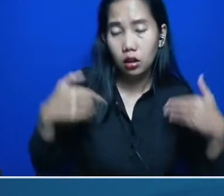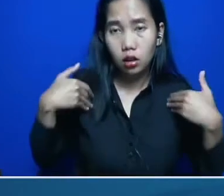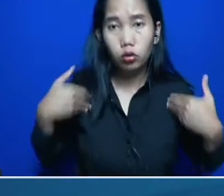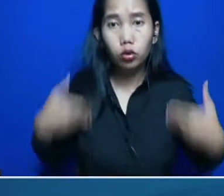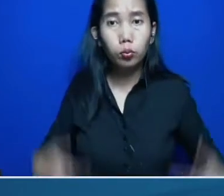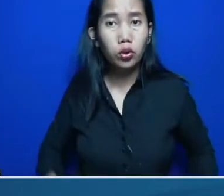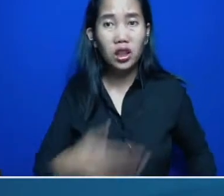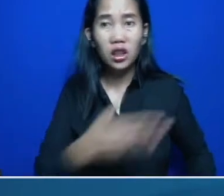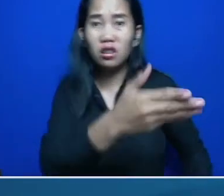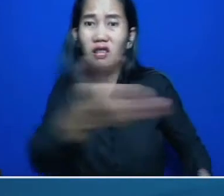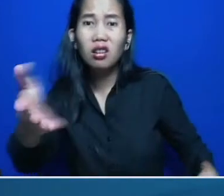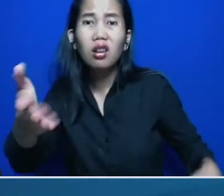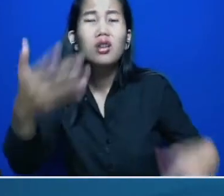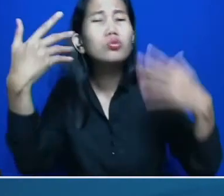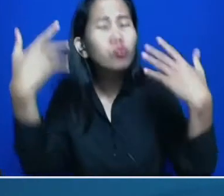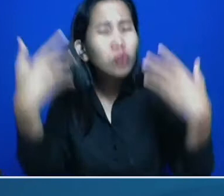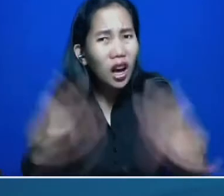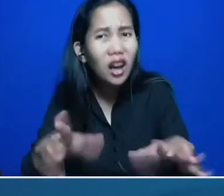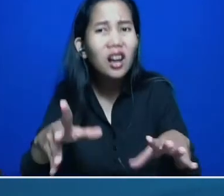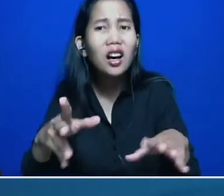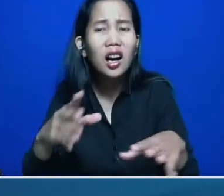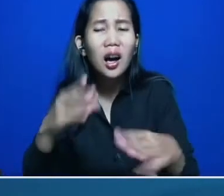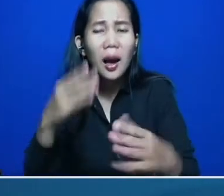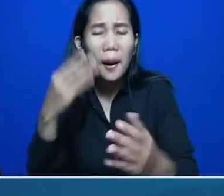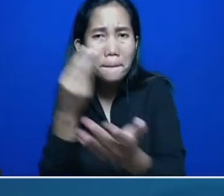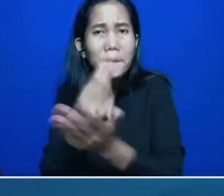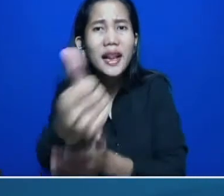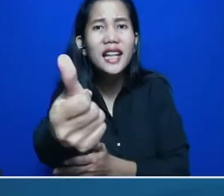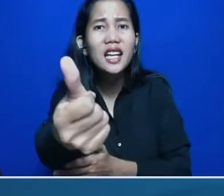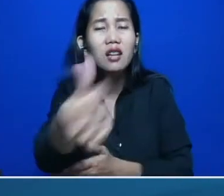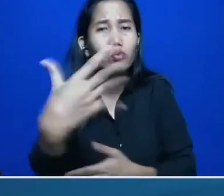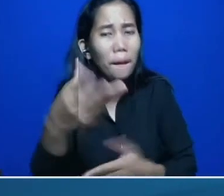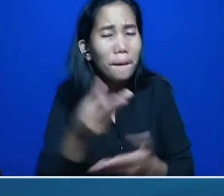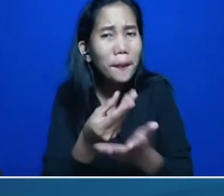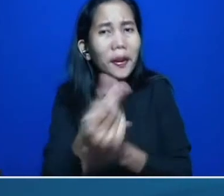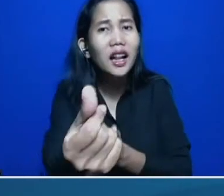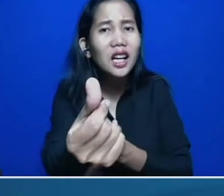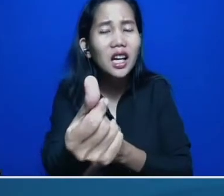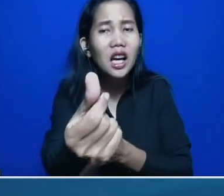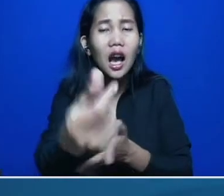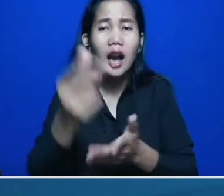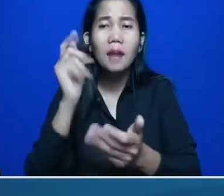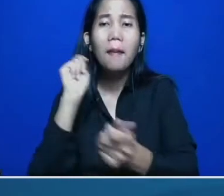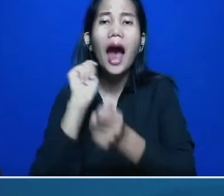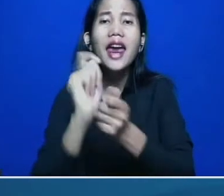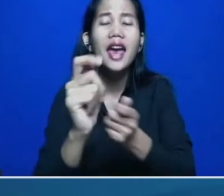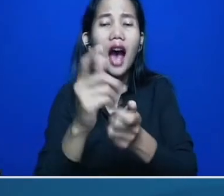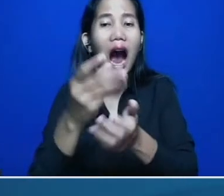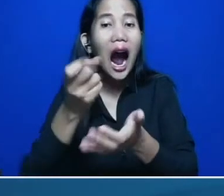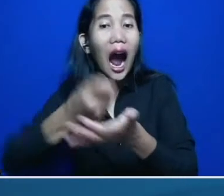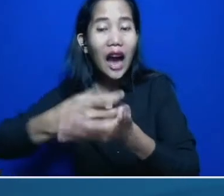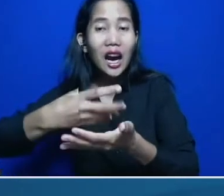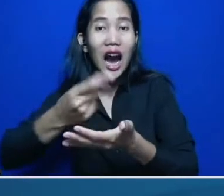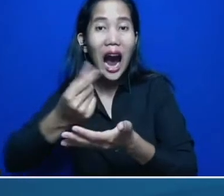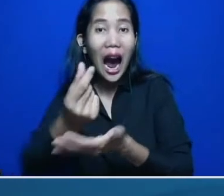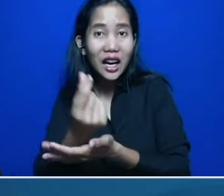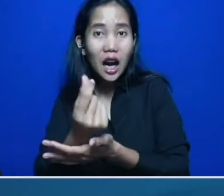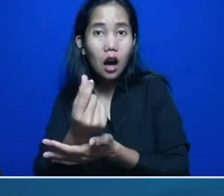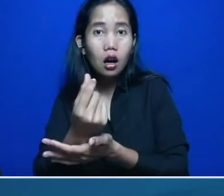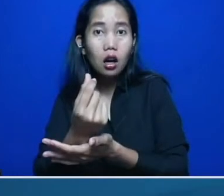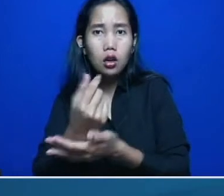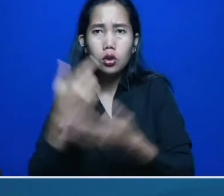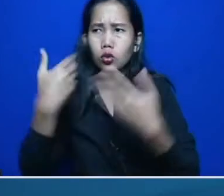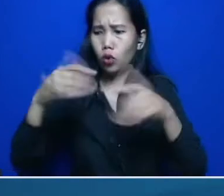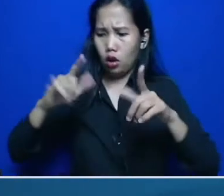karena itu muliakanlah Allah dengan tubuhmu wangi Luar biasa